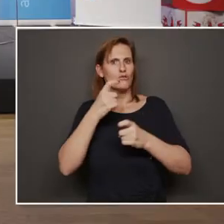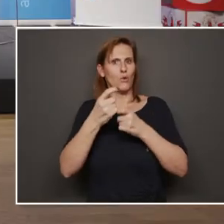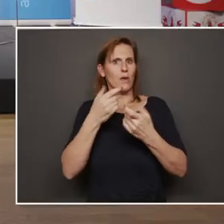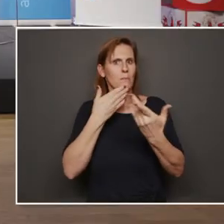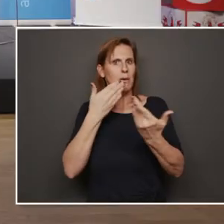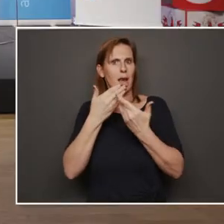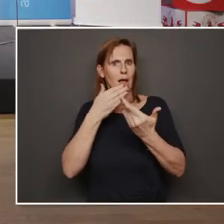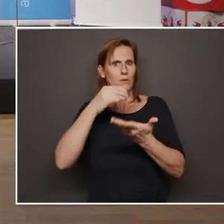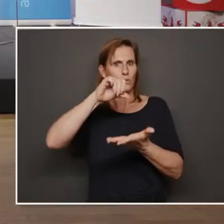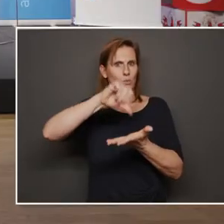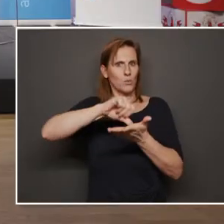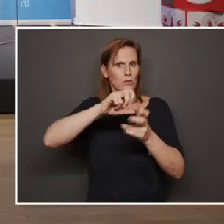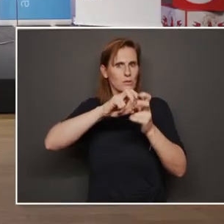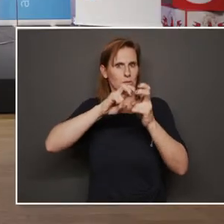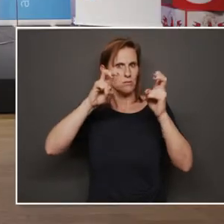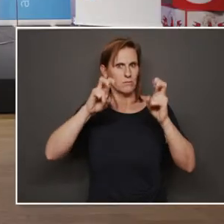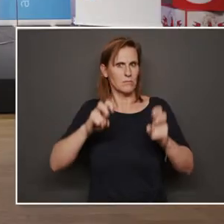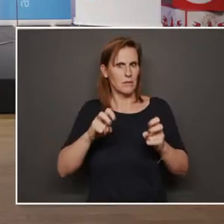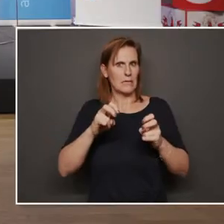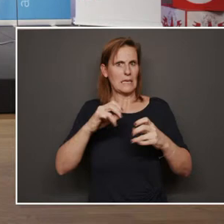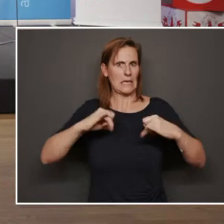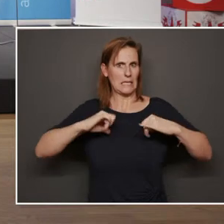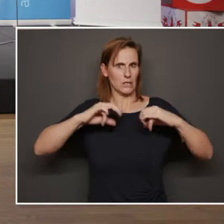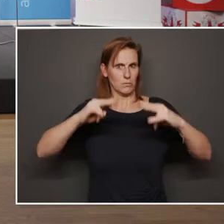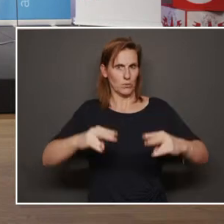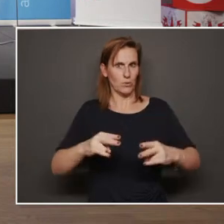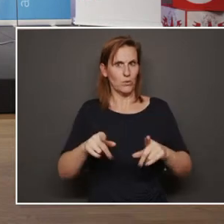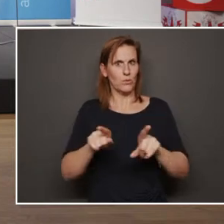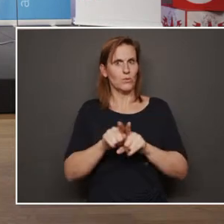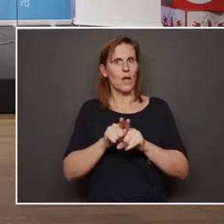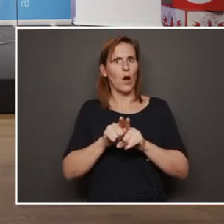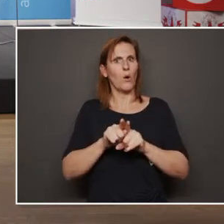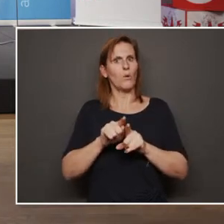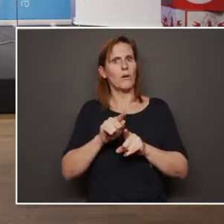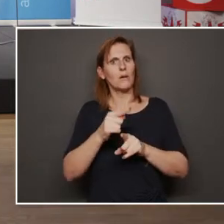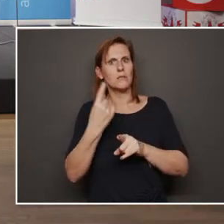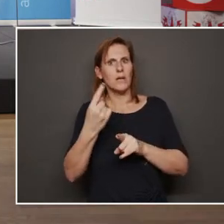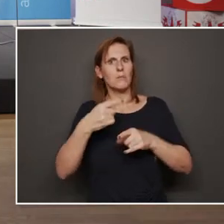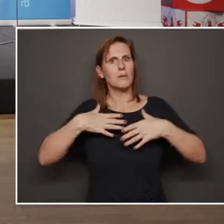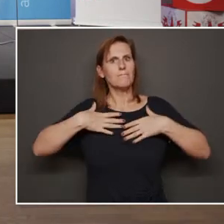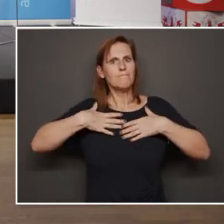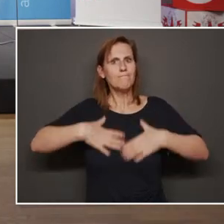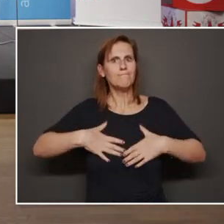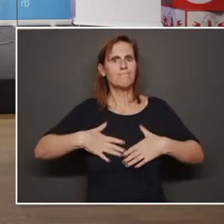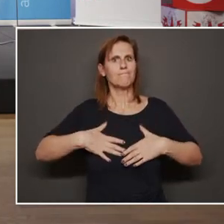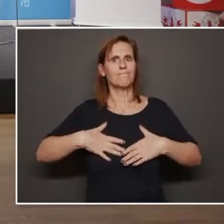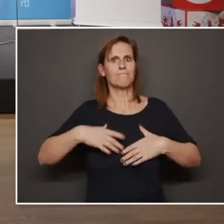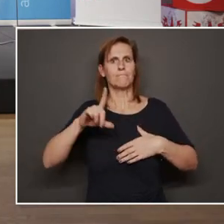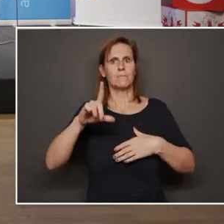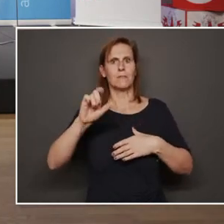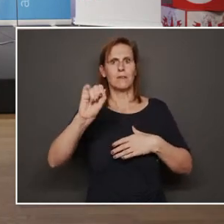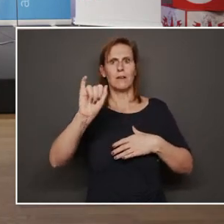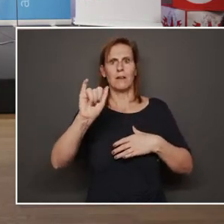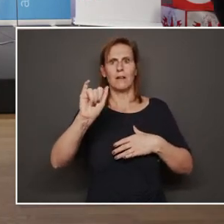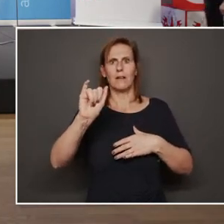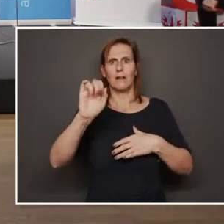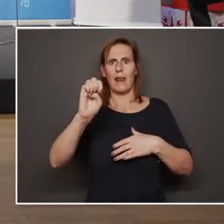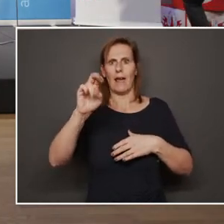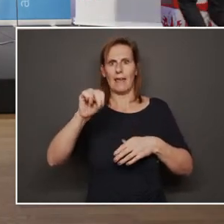in Innsbruck. Darüber hinaus ist sie fachkundige Laienrichterin am